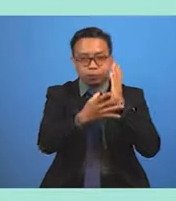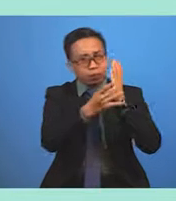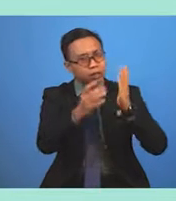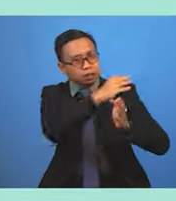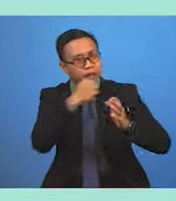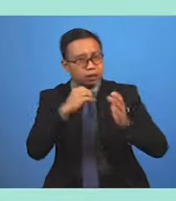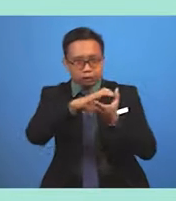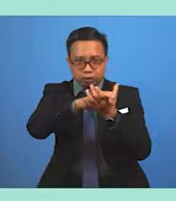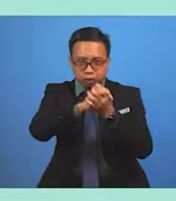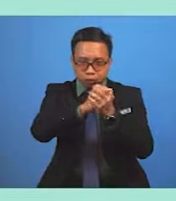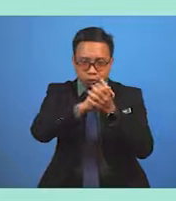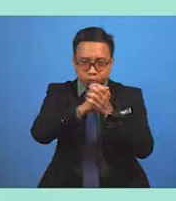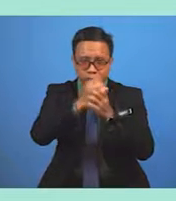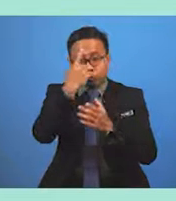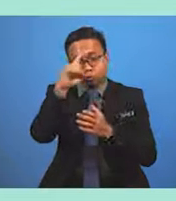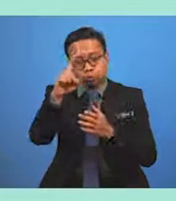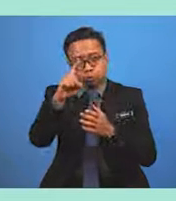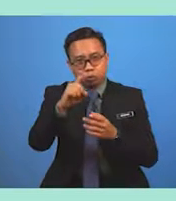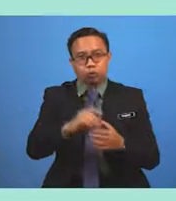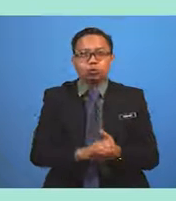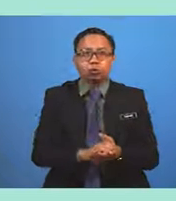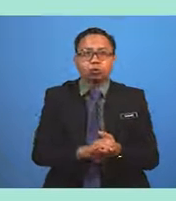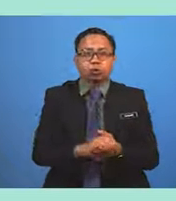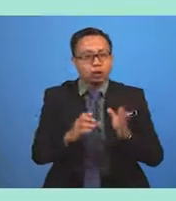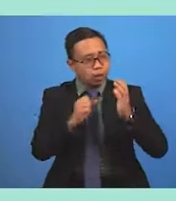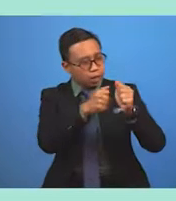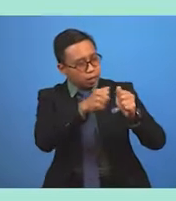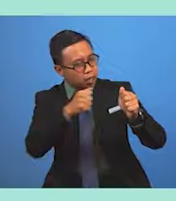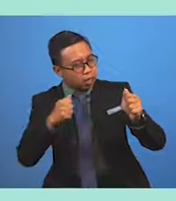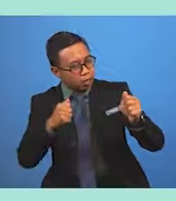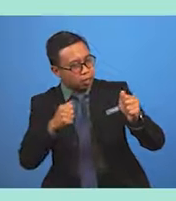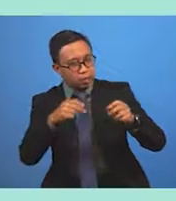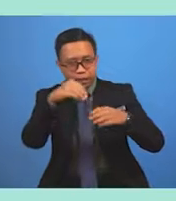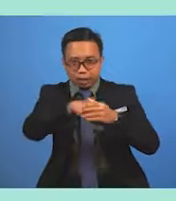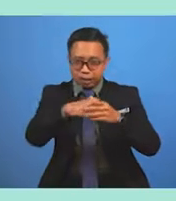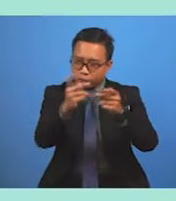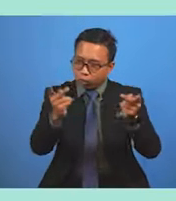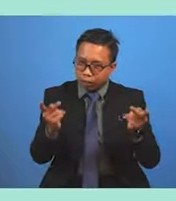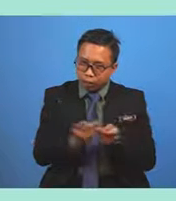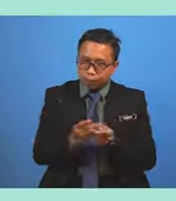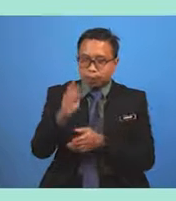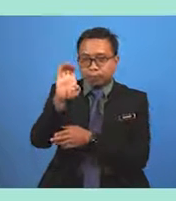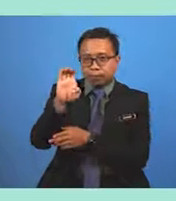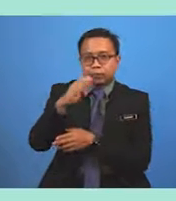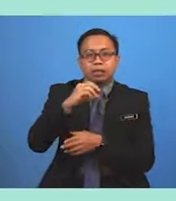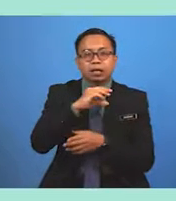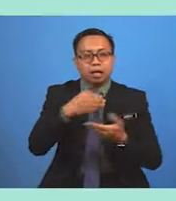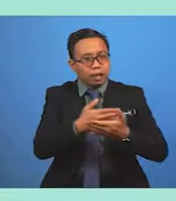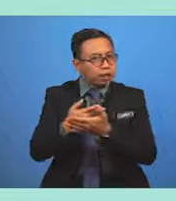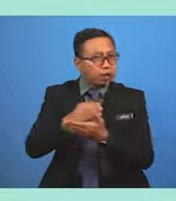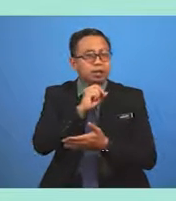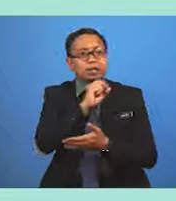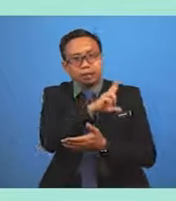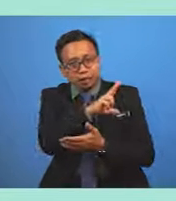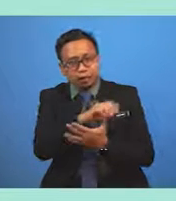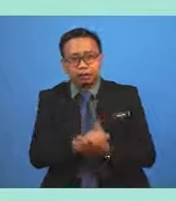ini diamalkan untuk mencegah musuh di dalam kolam seperti berudu, pepatung,